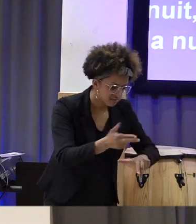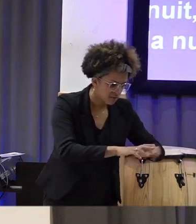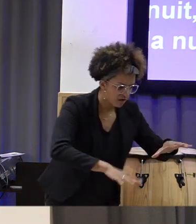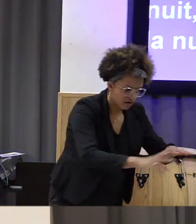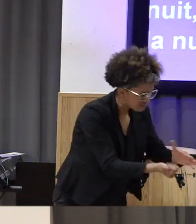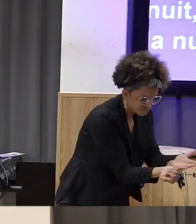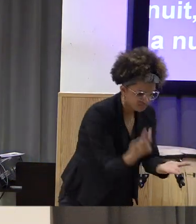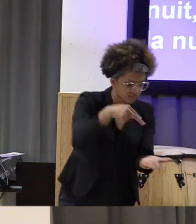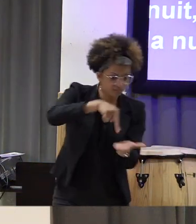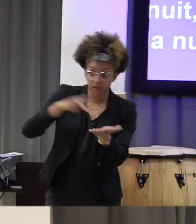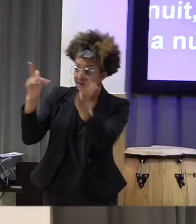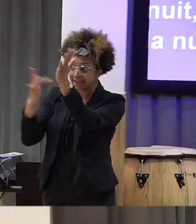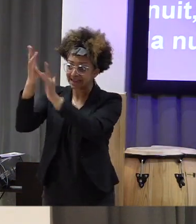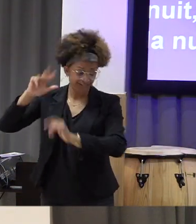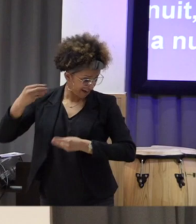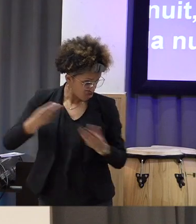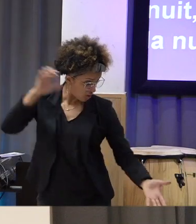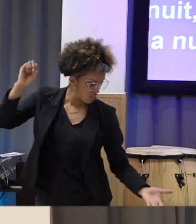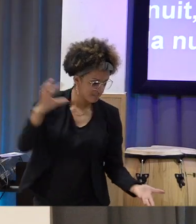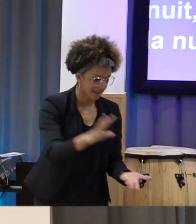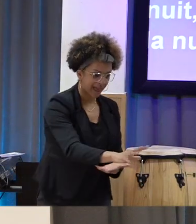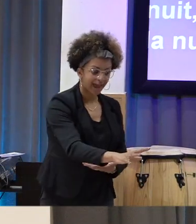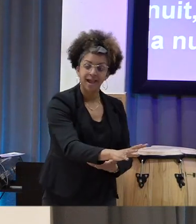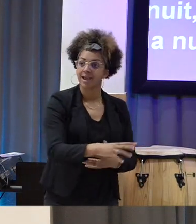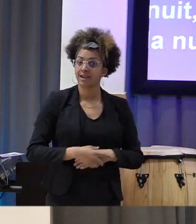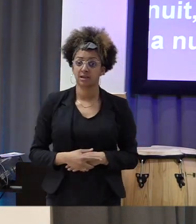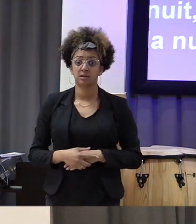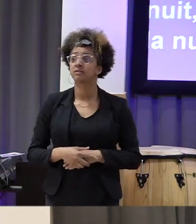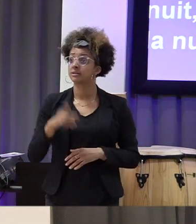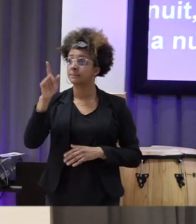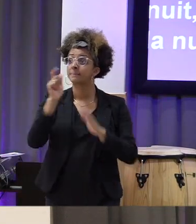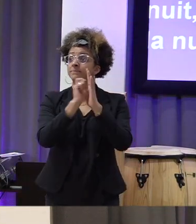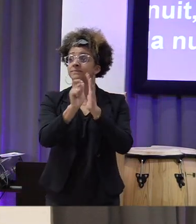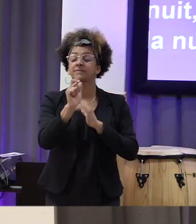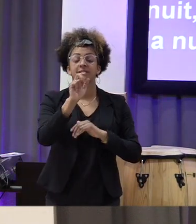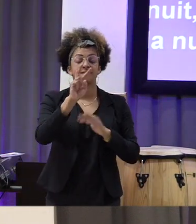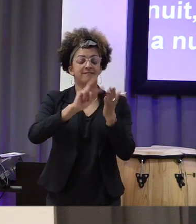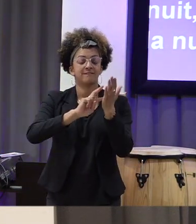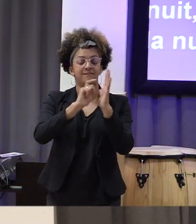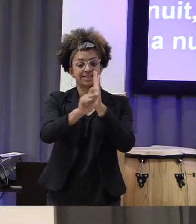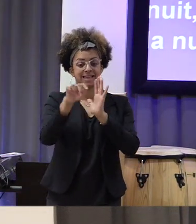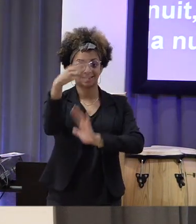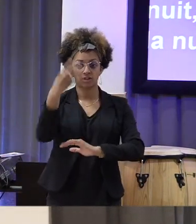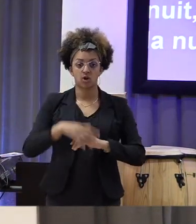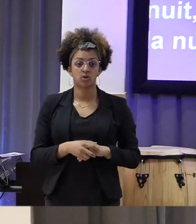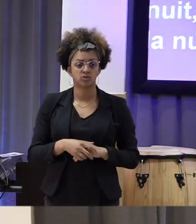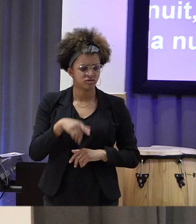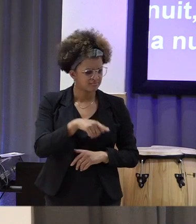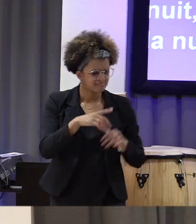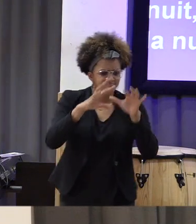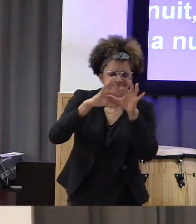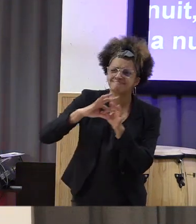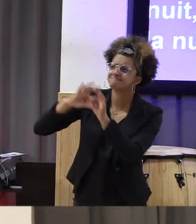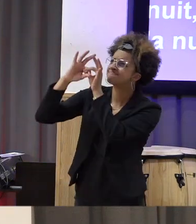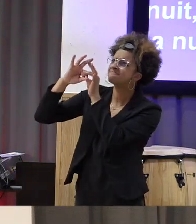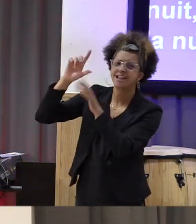Christ t'éclairera. Éphésiens 5, verset 14. Un croyant qui dort est comme un